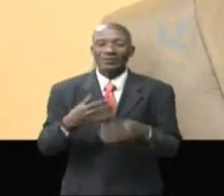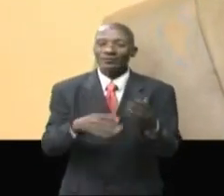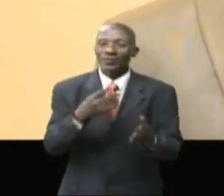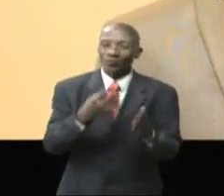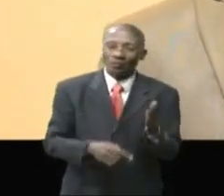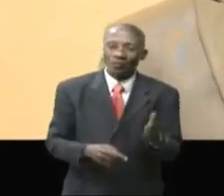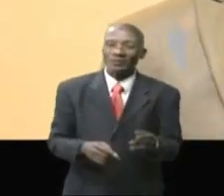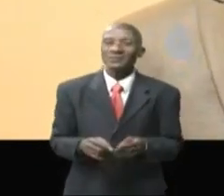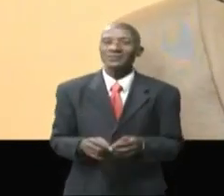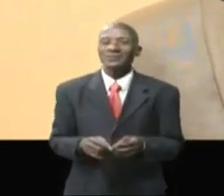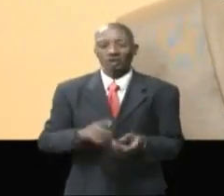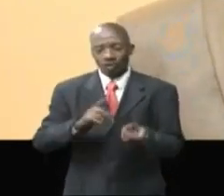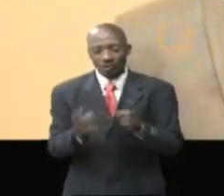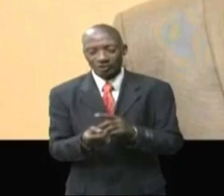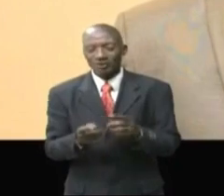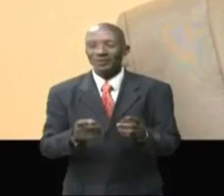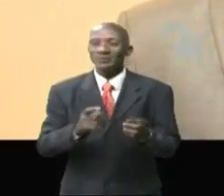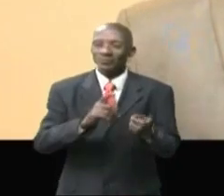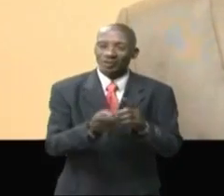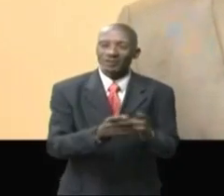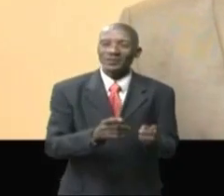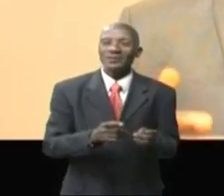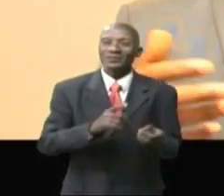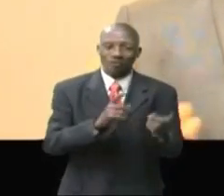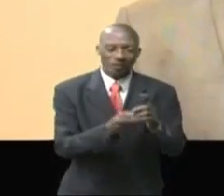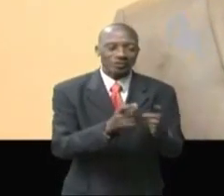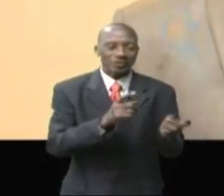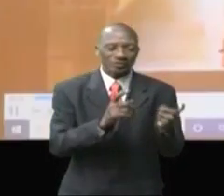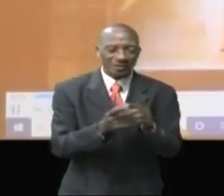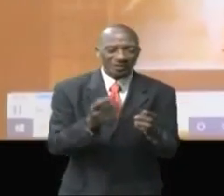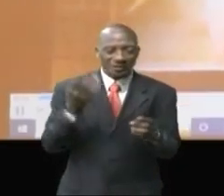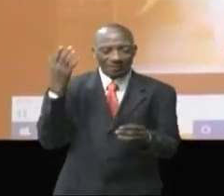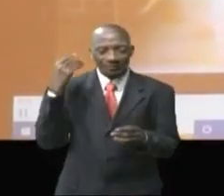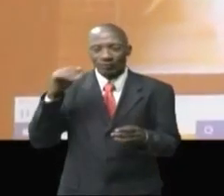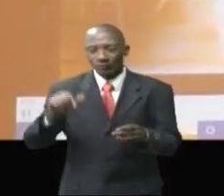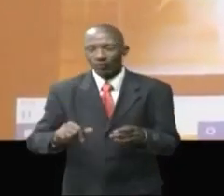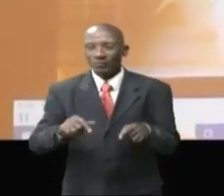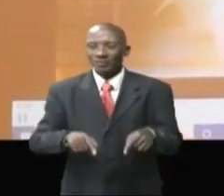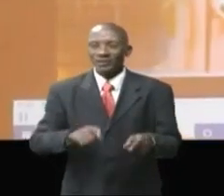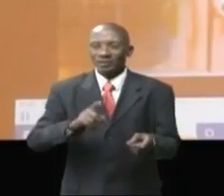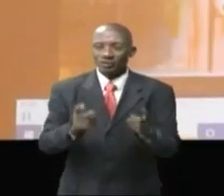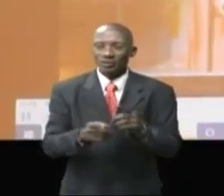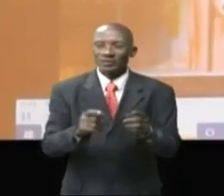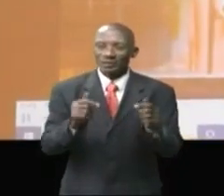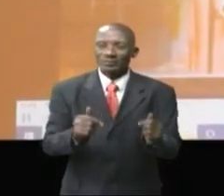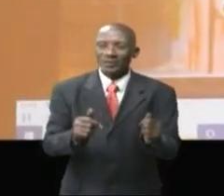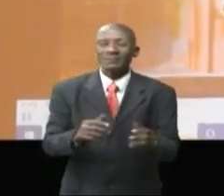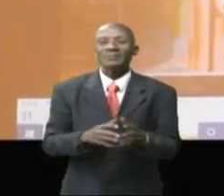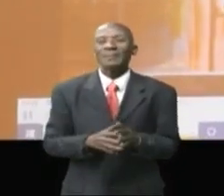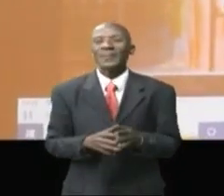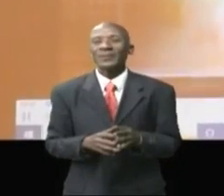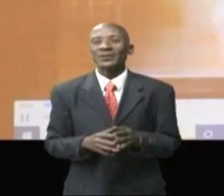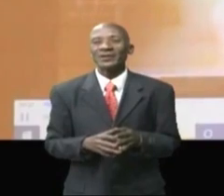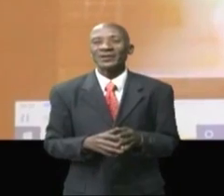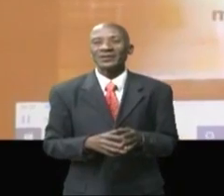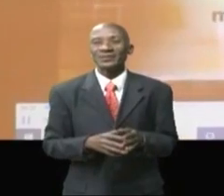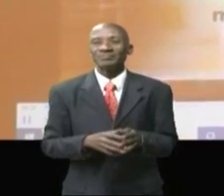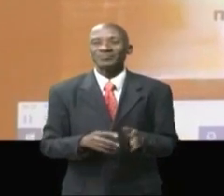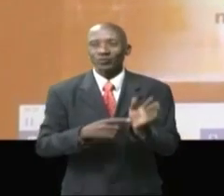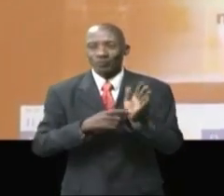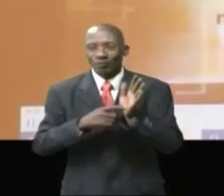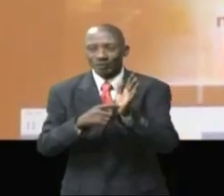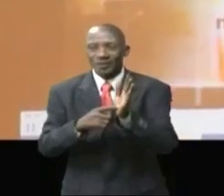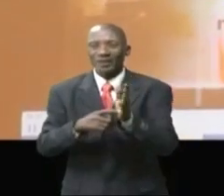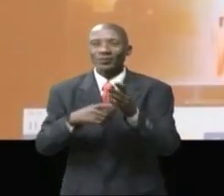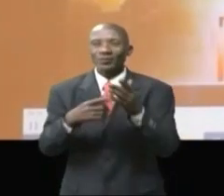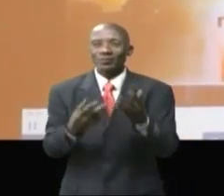12h au chapiteau où il va essayer de parler à nos pères spirituels. Il va nous animer autour d'un thème